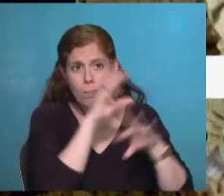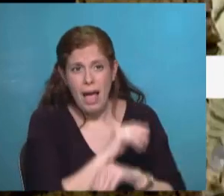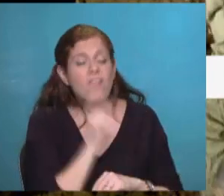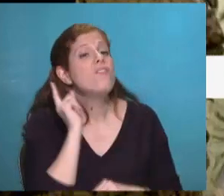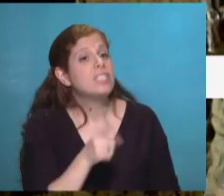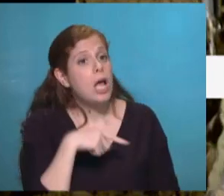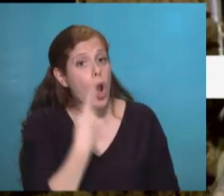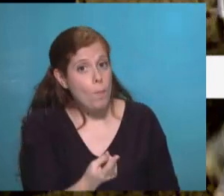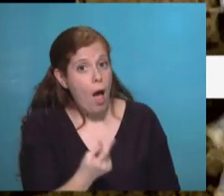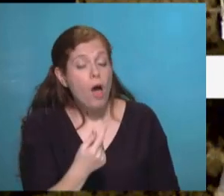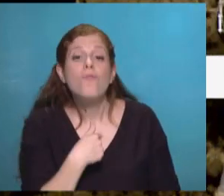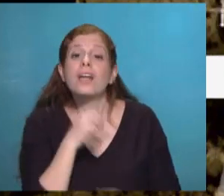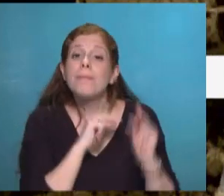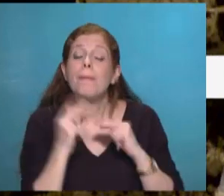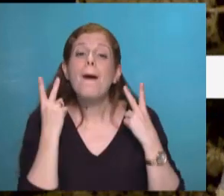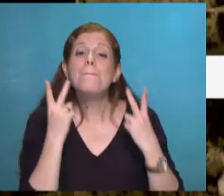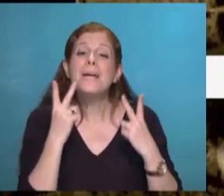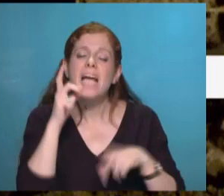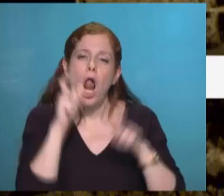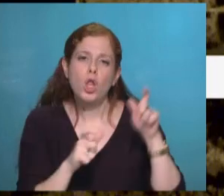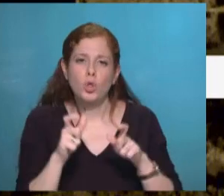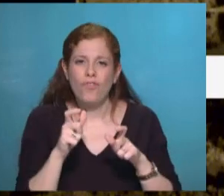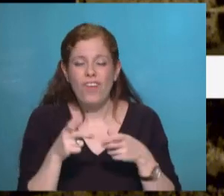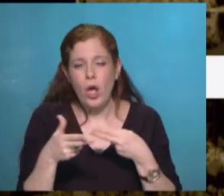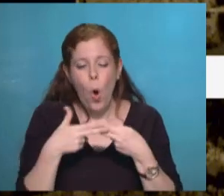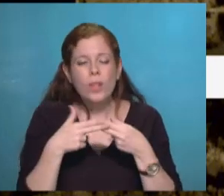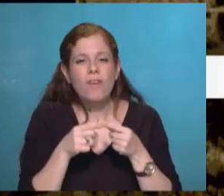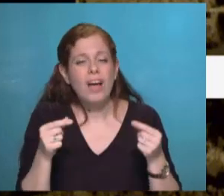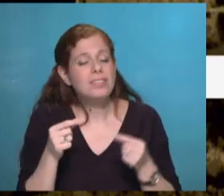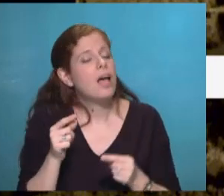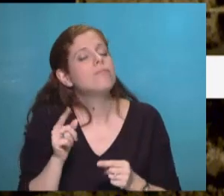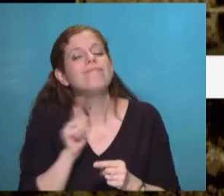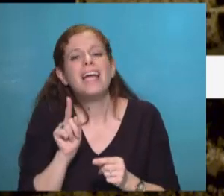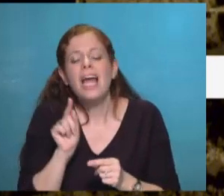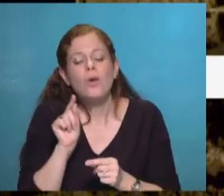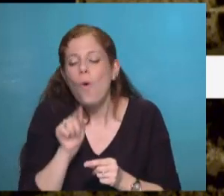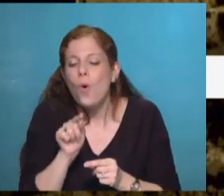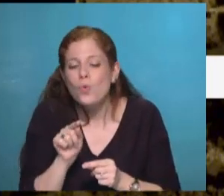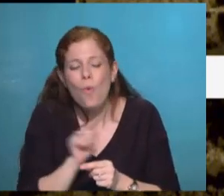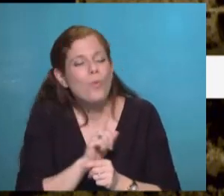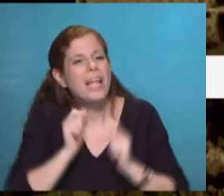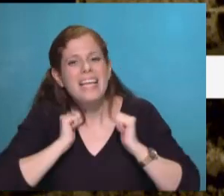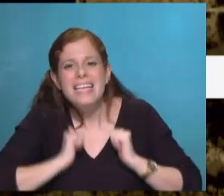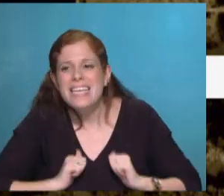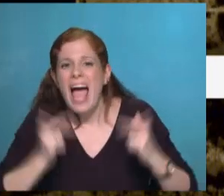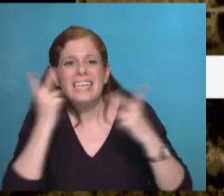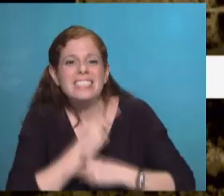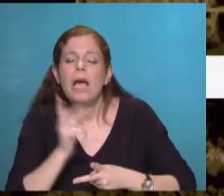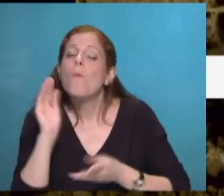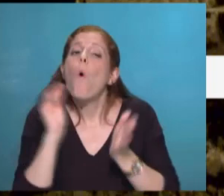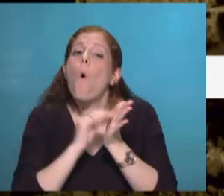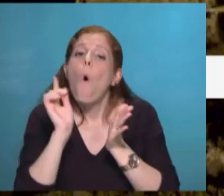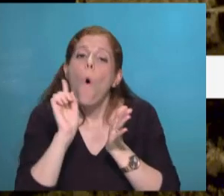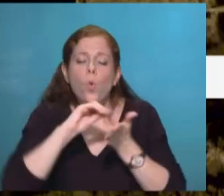לומר, ואני מדבר בעיקר לתושבי עוטף עזה, אנחנו עוד לא שם, הרגיעה, ההסכם הזה עדיין לא נחתם, צריך אולי